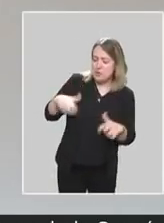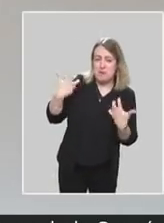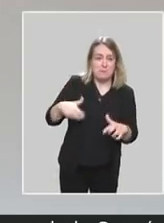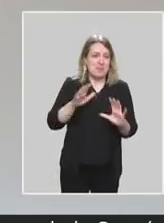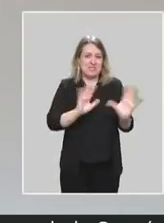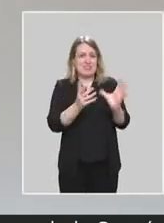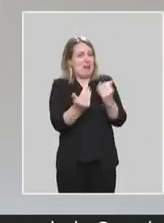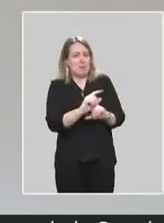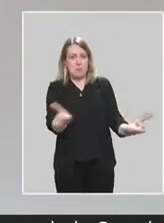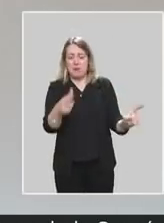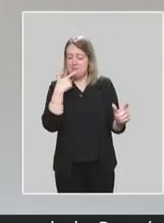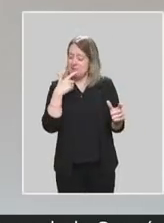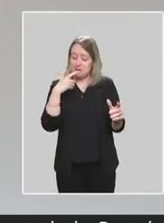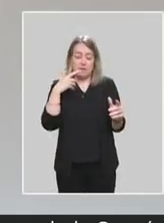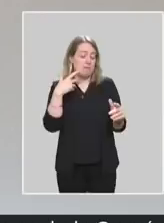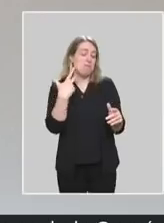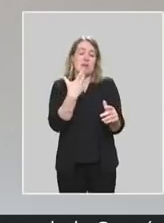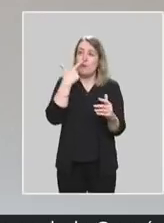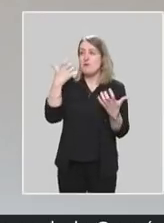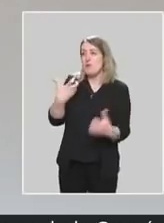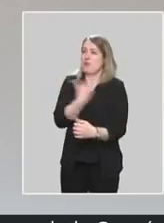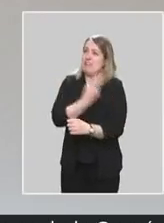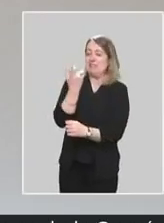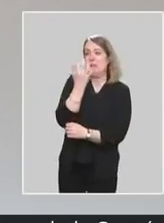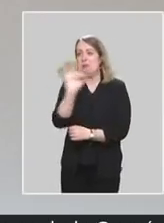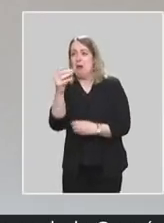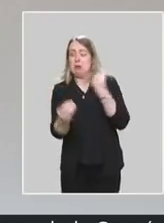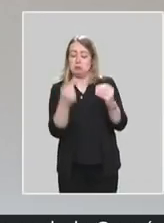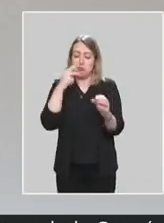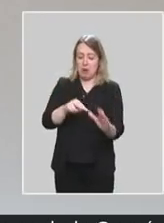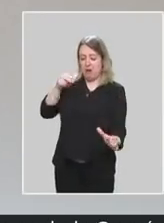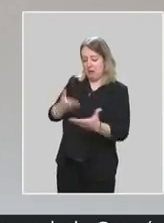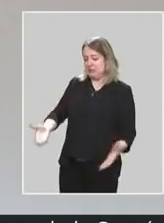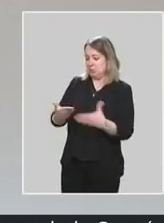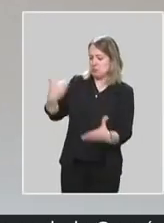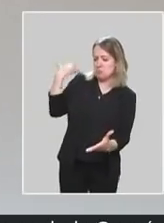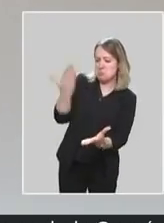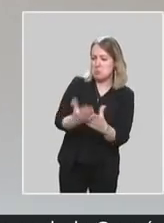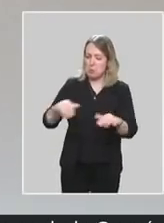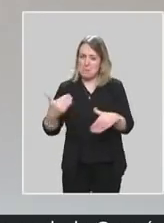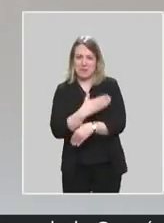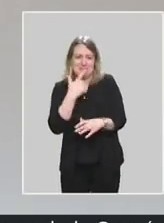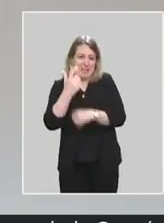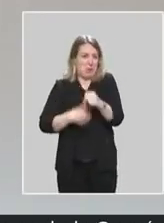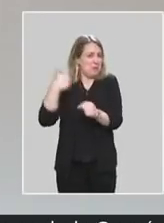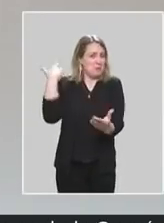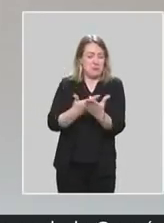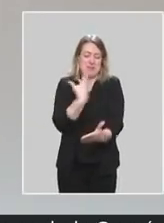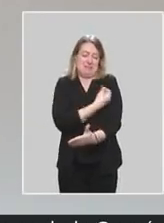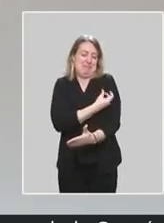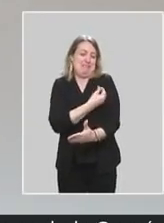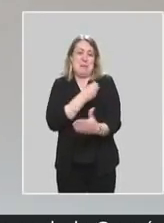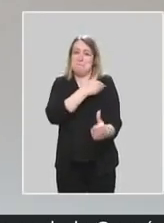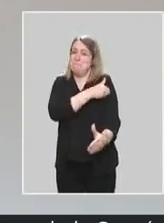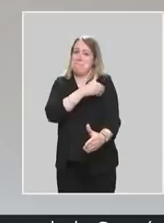vaccin français pour certains, ni d'avoir suffisamment de recul. On est bientôt à 1 an de la campagne vaccinale. Des milliards de terriens ont été vaccinés.